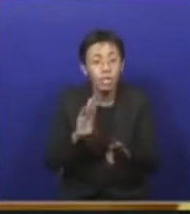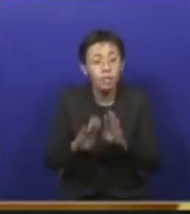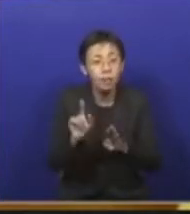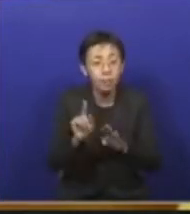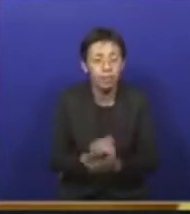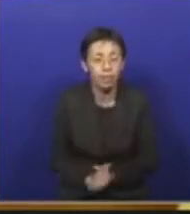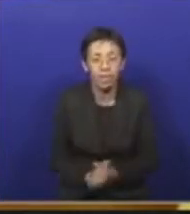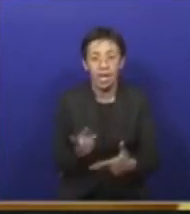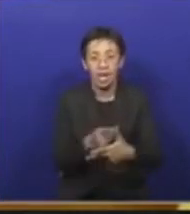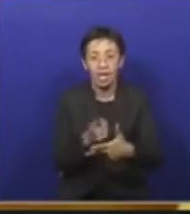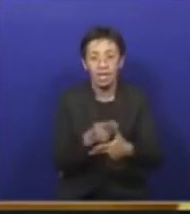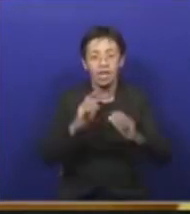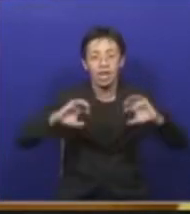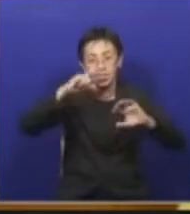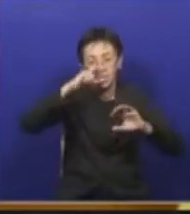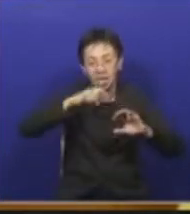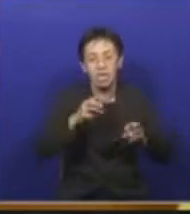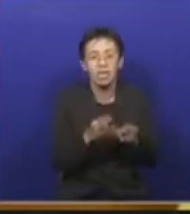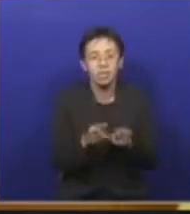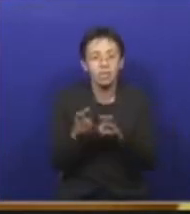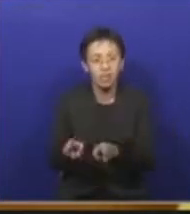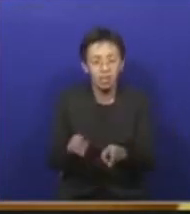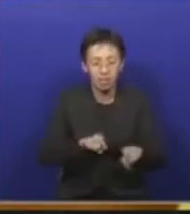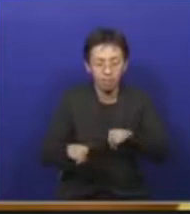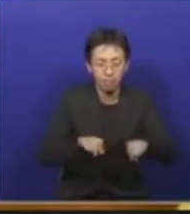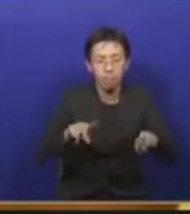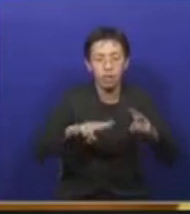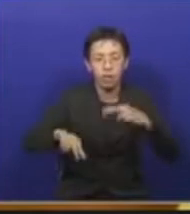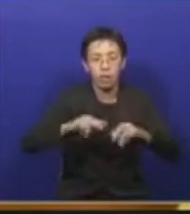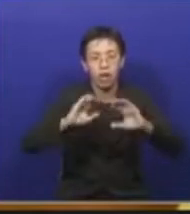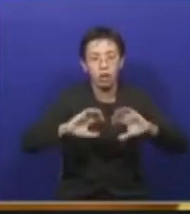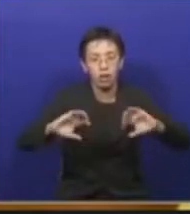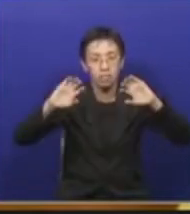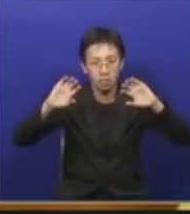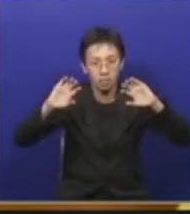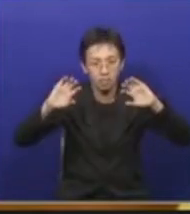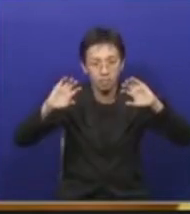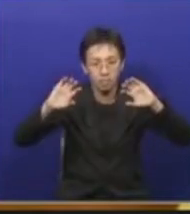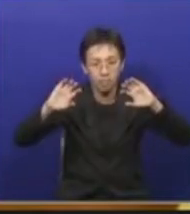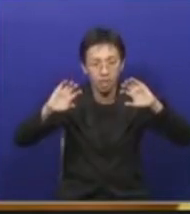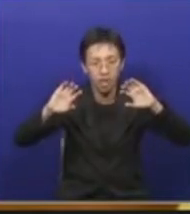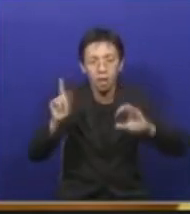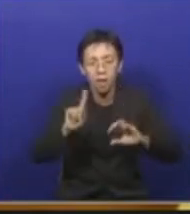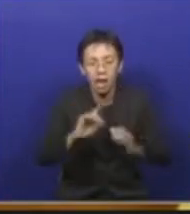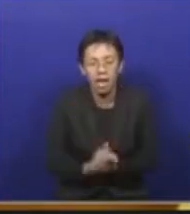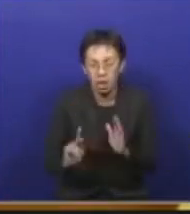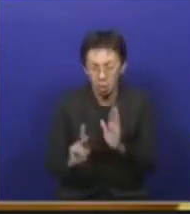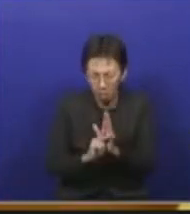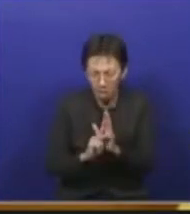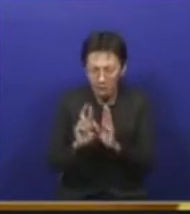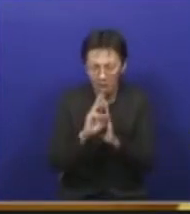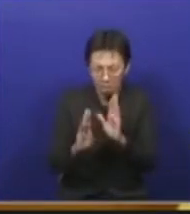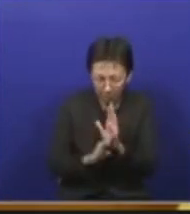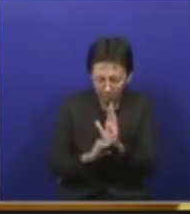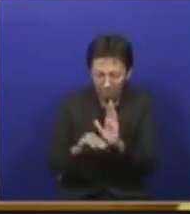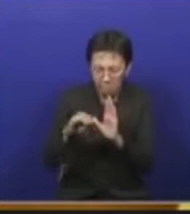การที่รัฐไทยเลือกใช้ในการกำกับดูแลระบบราชการเสมอมาที่เน้นแต่การเพิ่มกฎระเบียบออกกฎเก